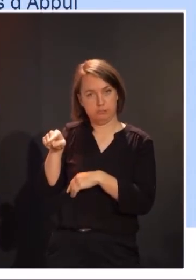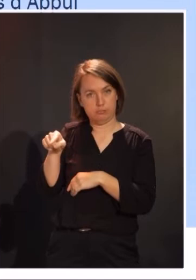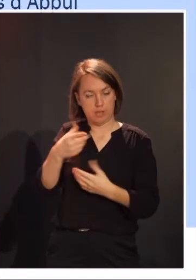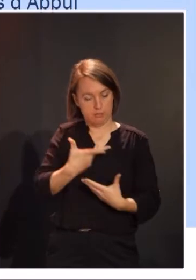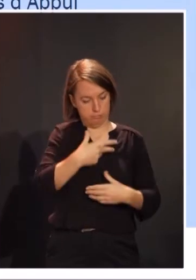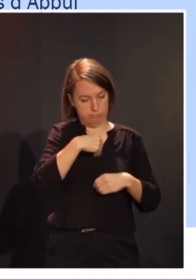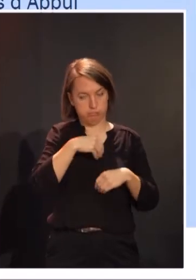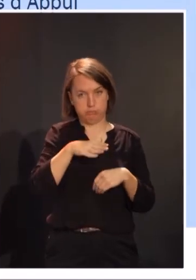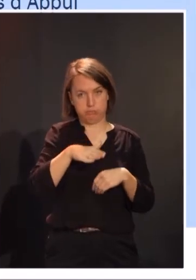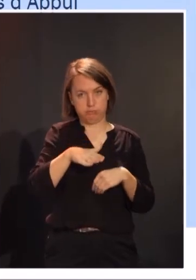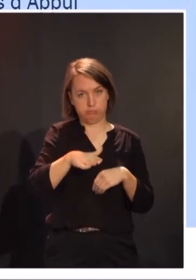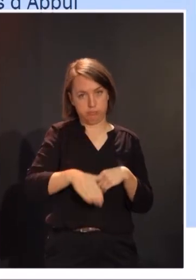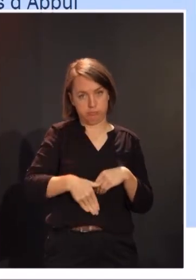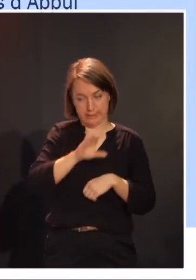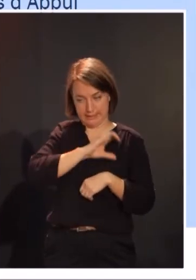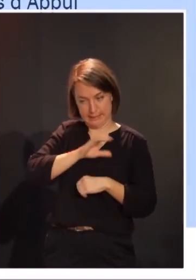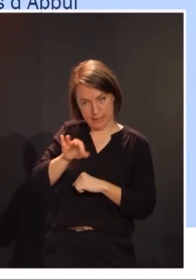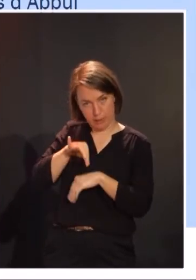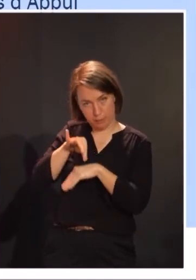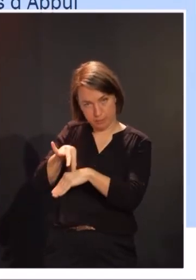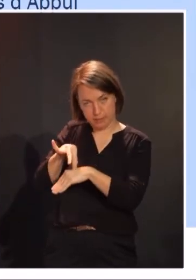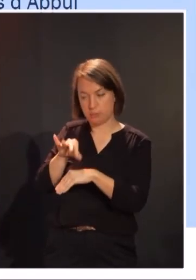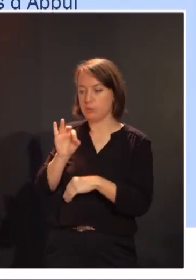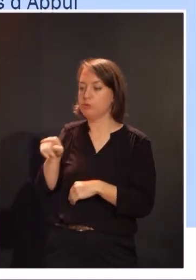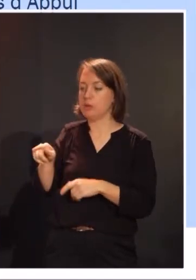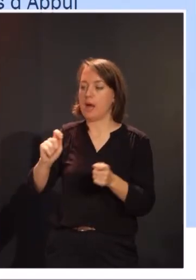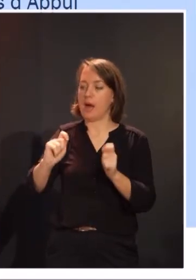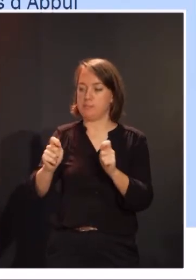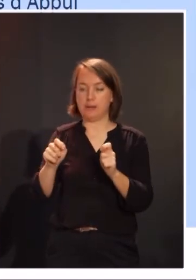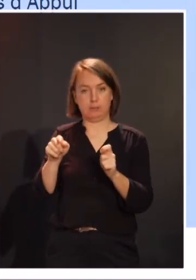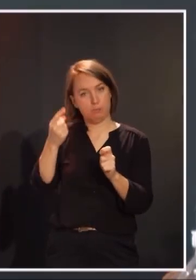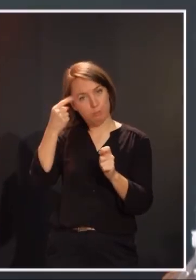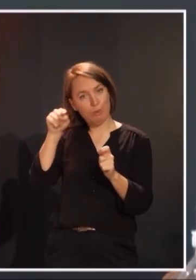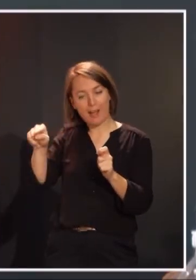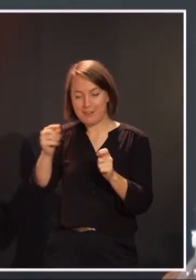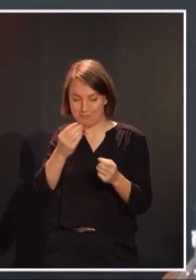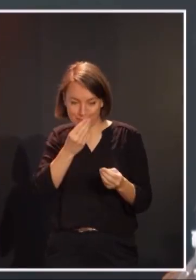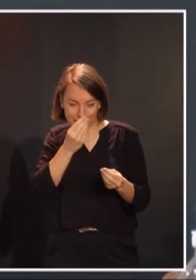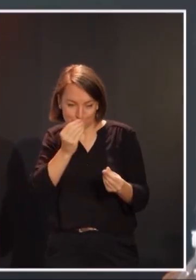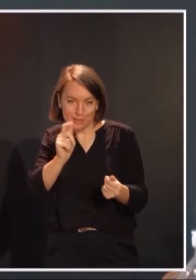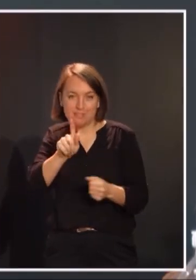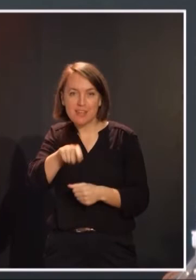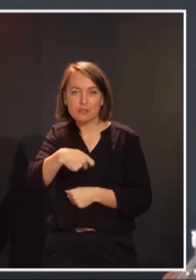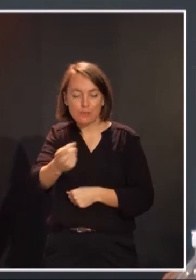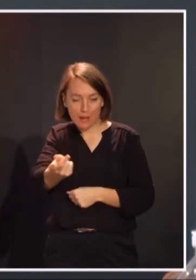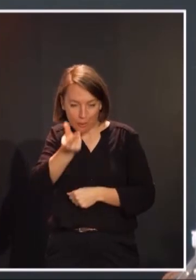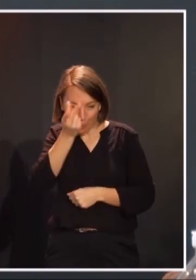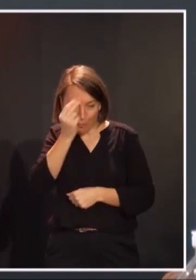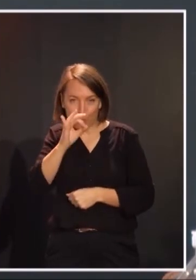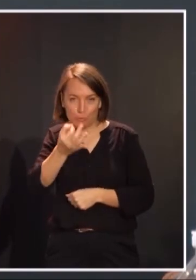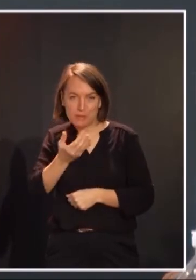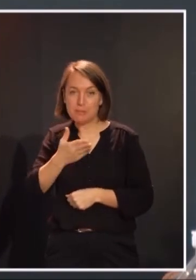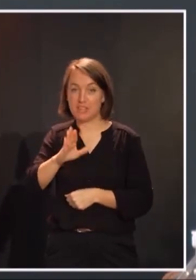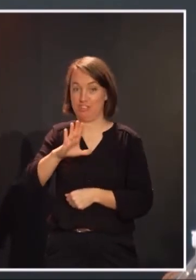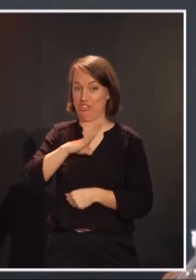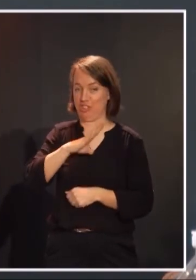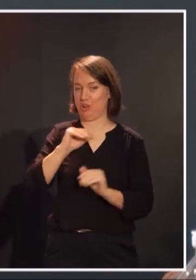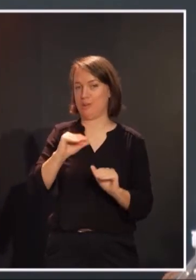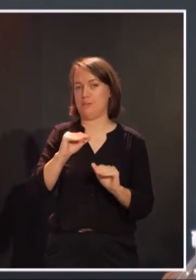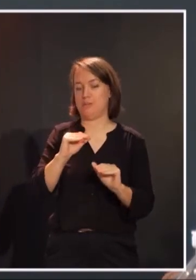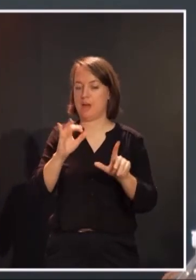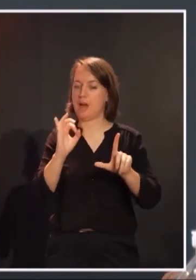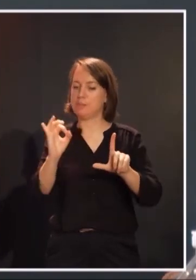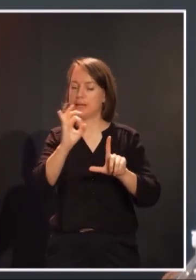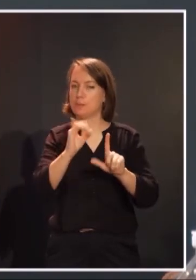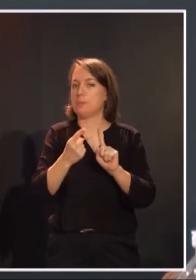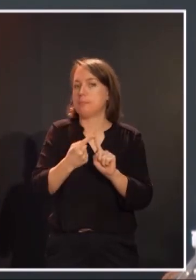est assez intuitif pour elle, il y a quand même des logiciels un peu spécifiques, des applications un peu spécifiques, et donc il sera